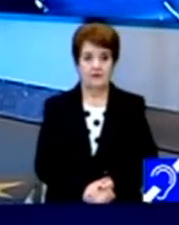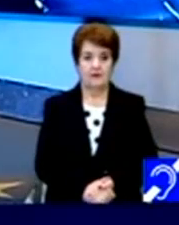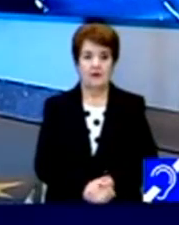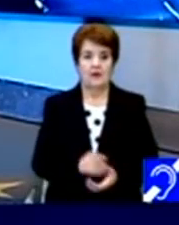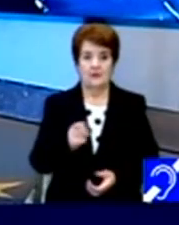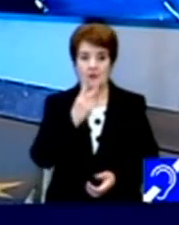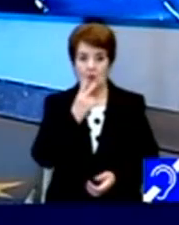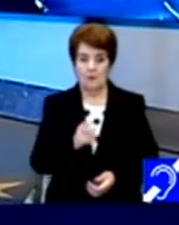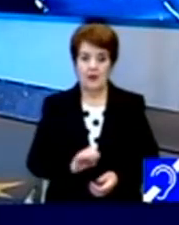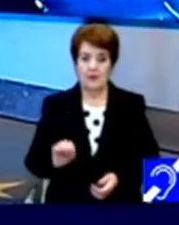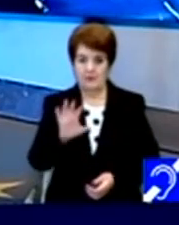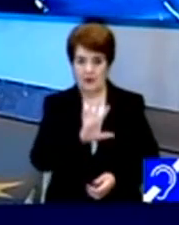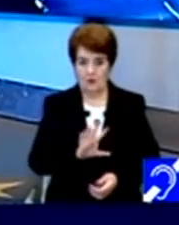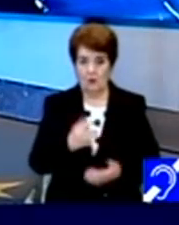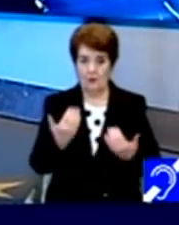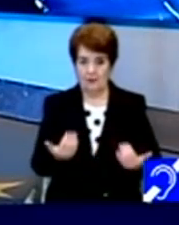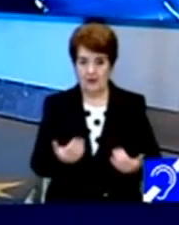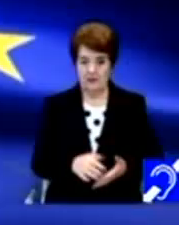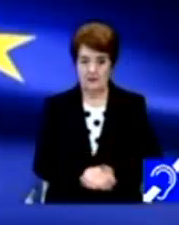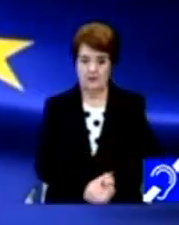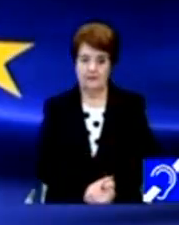Să urmărim acum rubrica Europa Azi.